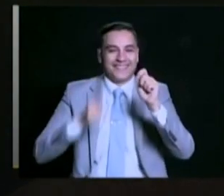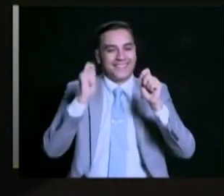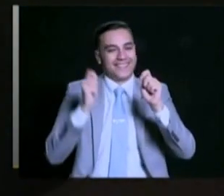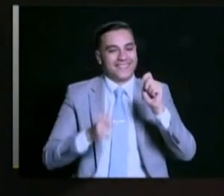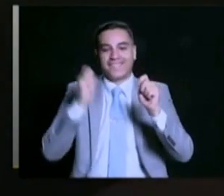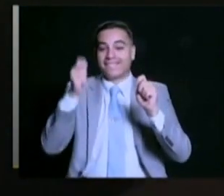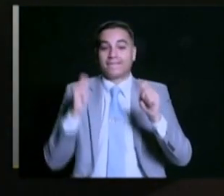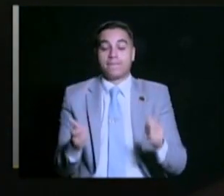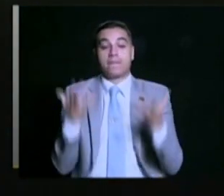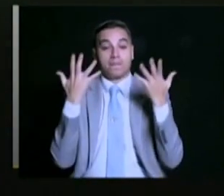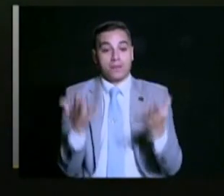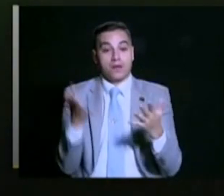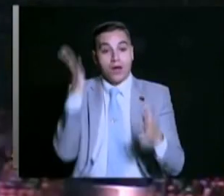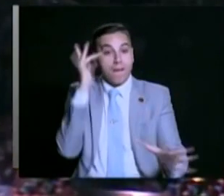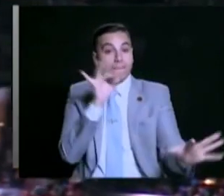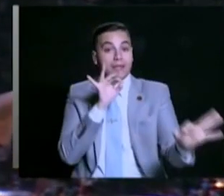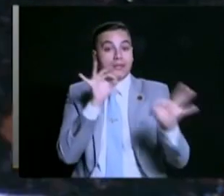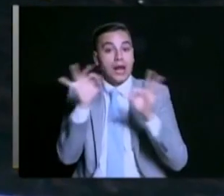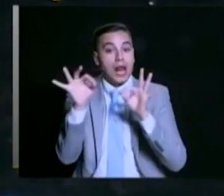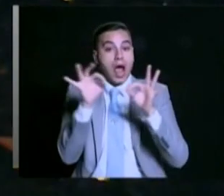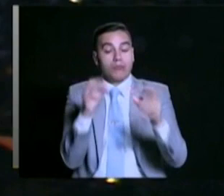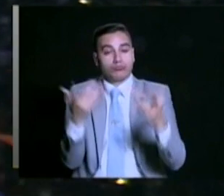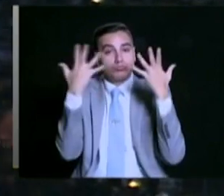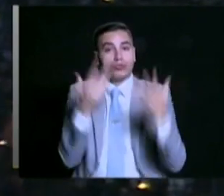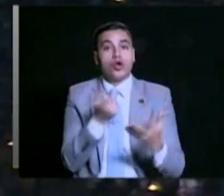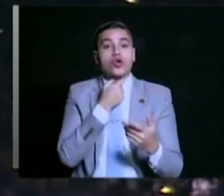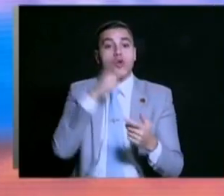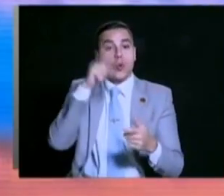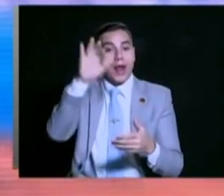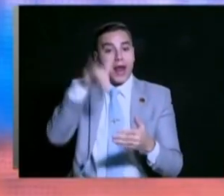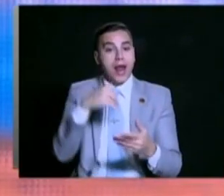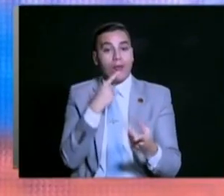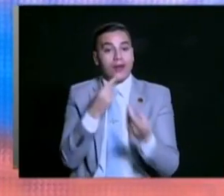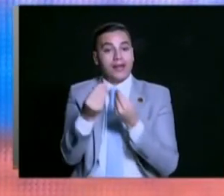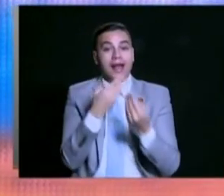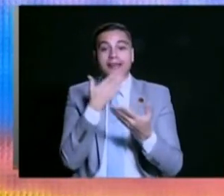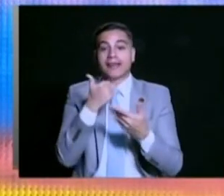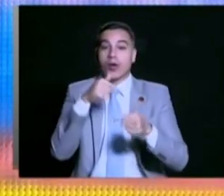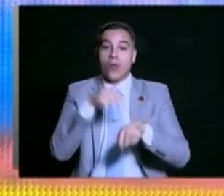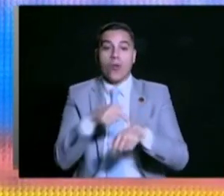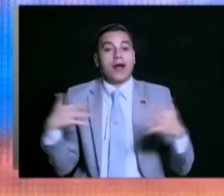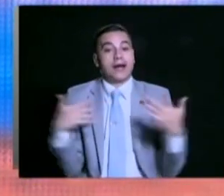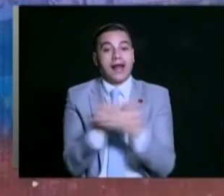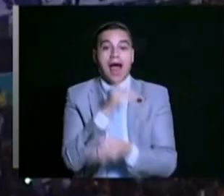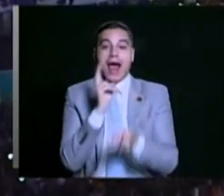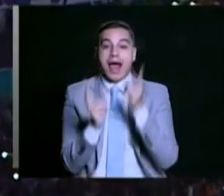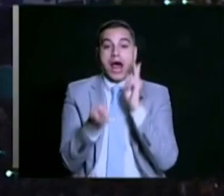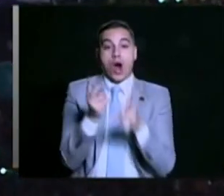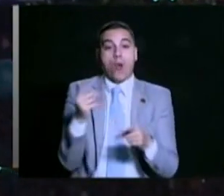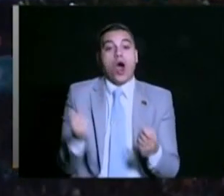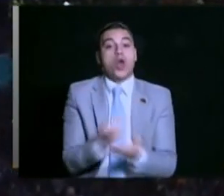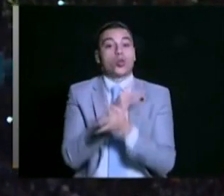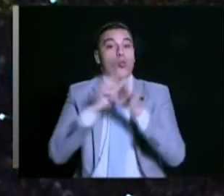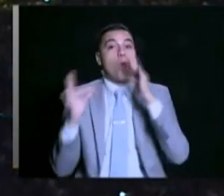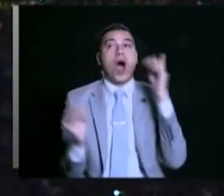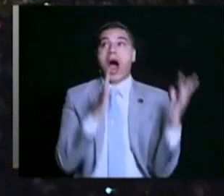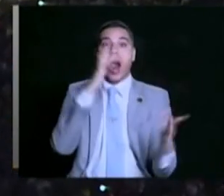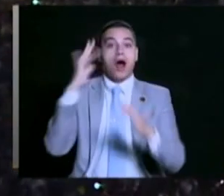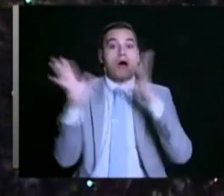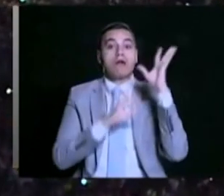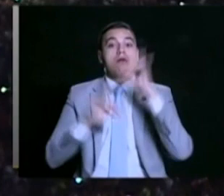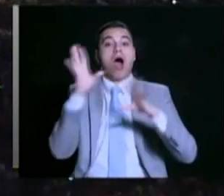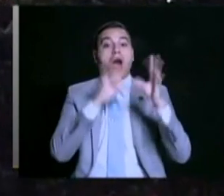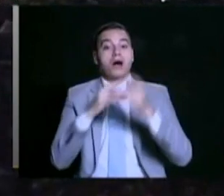في نفس الوقت احنا استبدلنا ده في لغه الاشاره كمترجمين وكناس مختصه في ان احنا نوفر لغه الشفايف دي مهمه جدا ان احنا